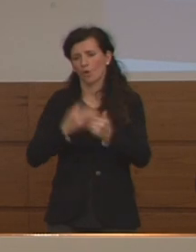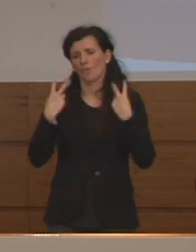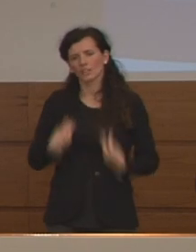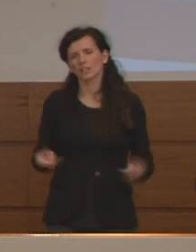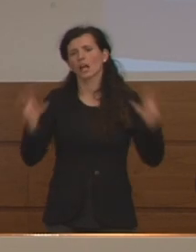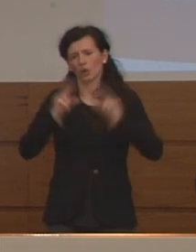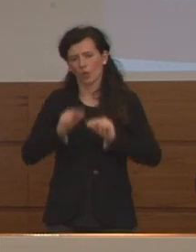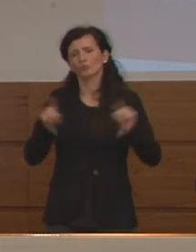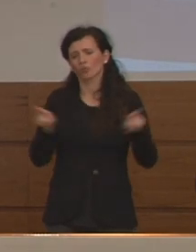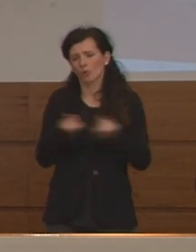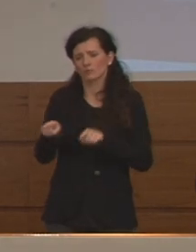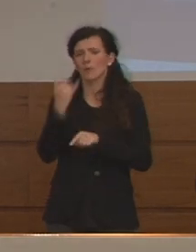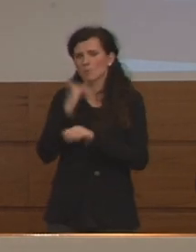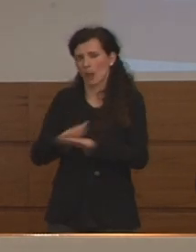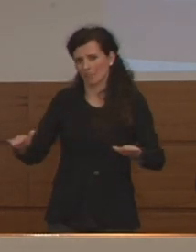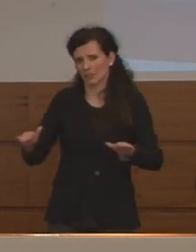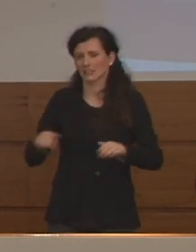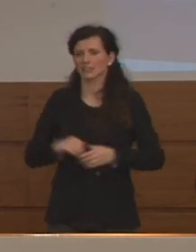quella dei bambini